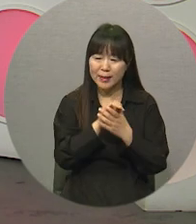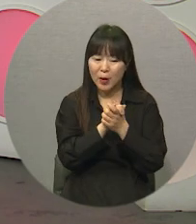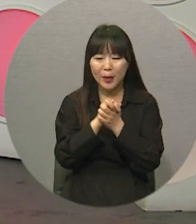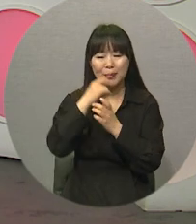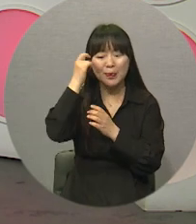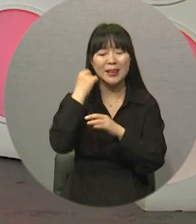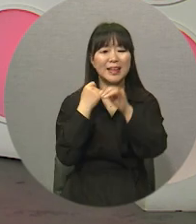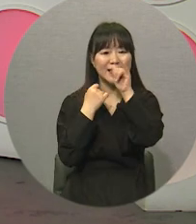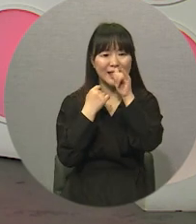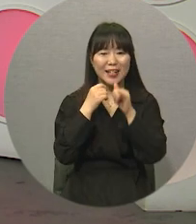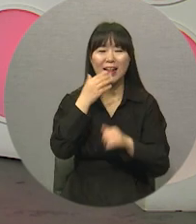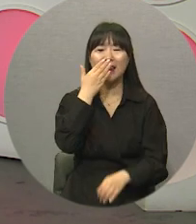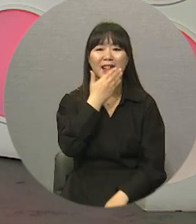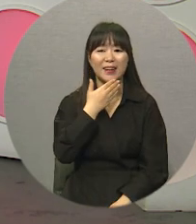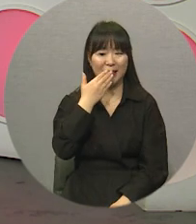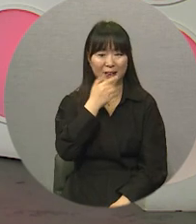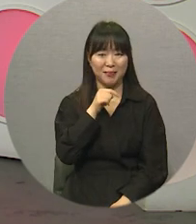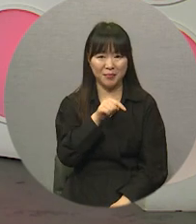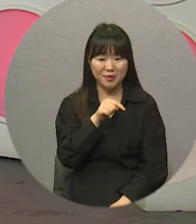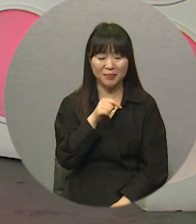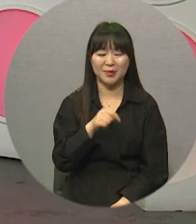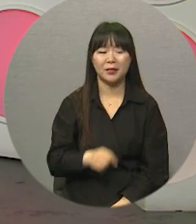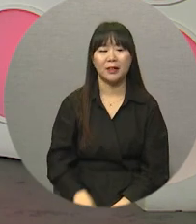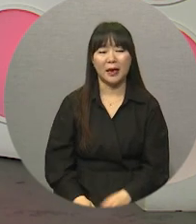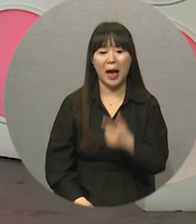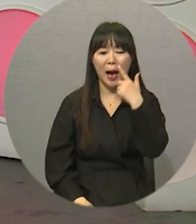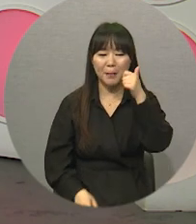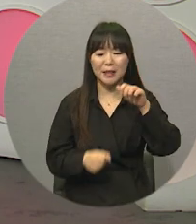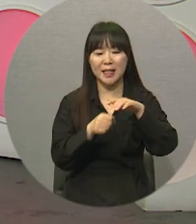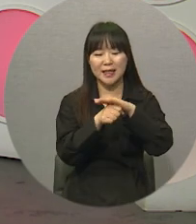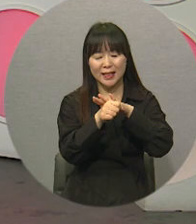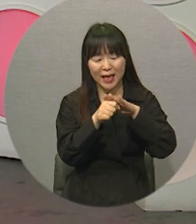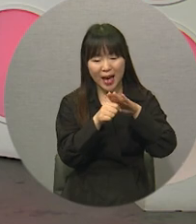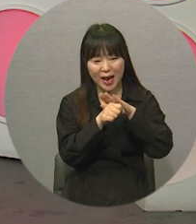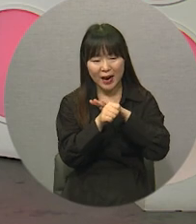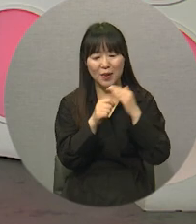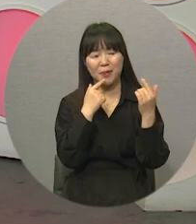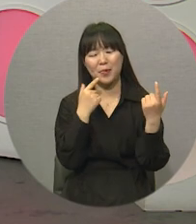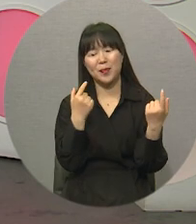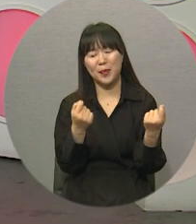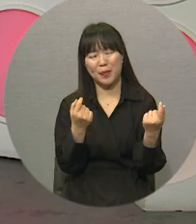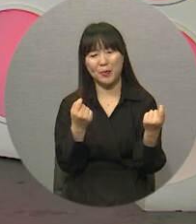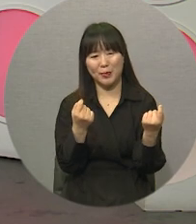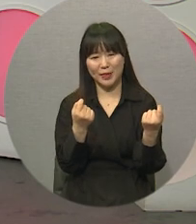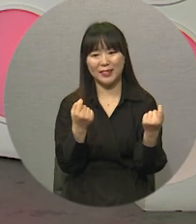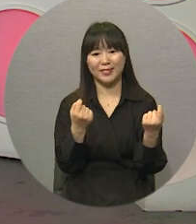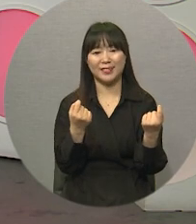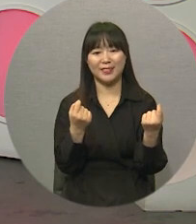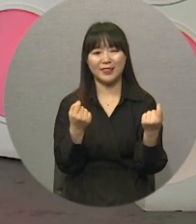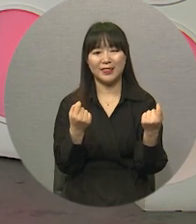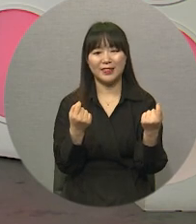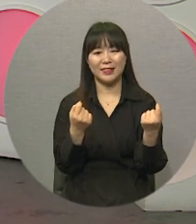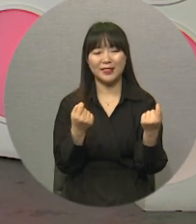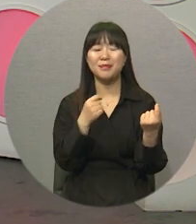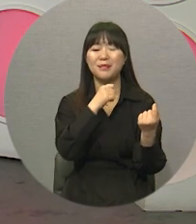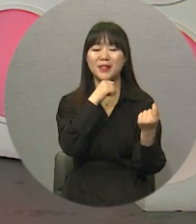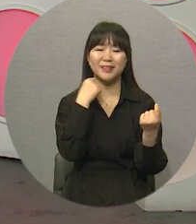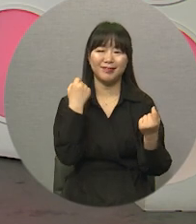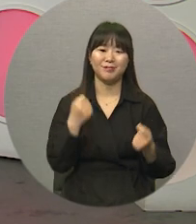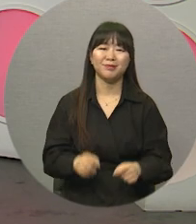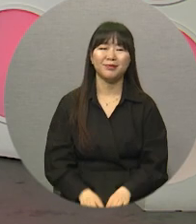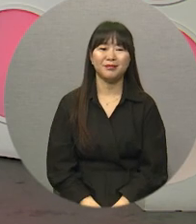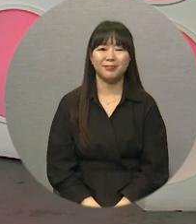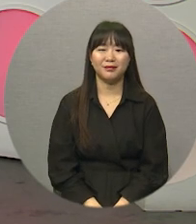정감이 가는 달달함은 아버지의 사랑을 닮은 그